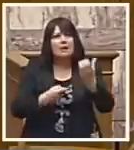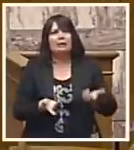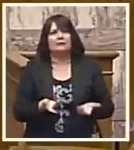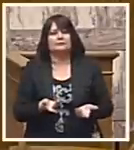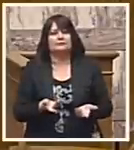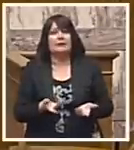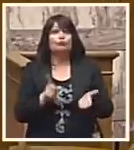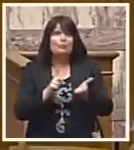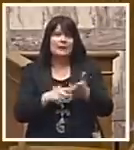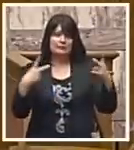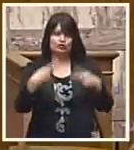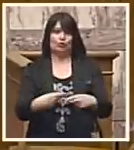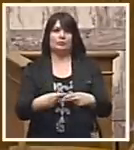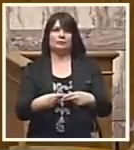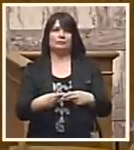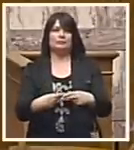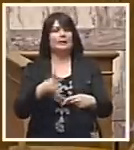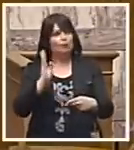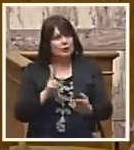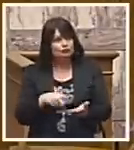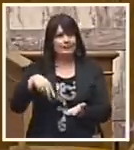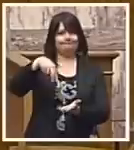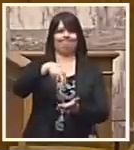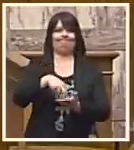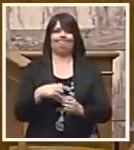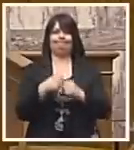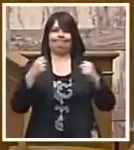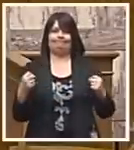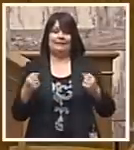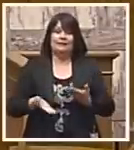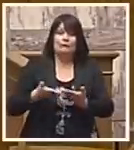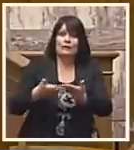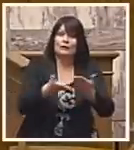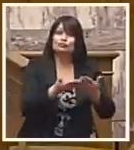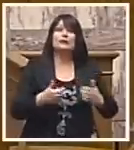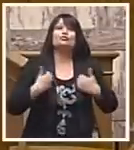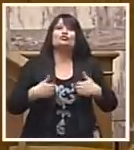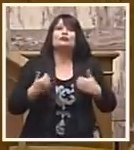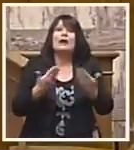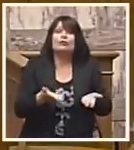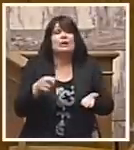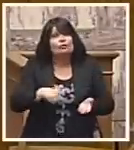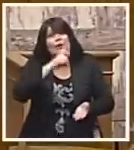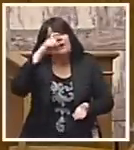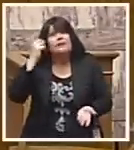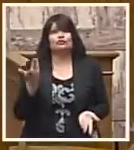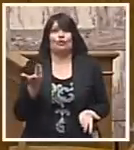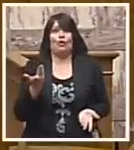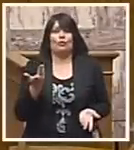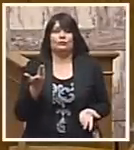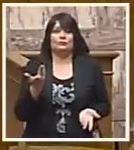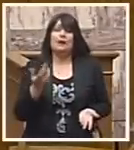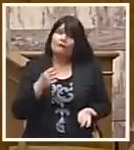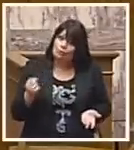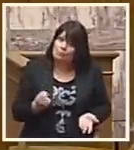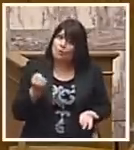Αυτό πρέπει να σταματήσει για να σταθούμε στα πόδια μας, για να βοηθήσουμε τις νέες γενιές. Και αυτό πονάει. Με τα όποια μέτρα παίρνουμε τις